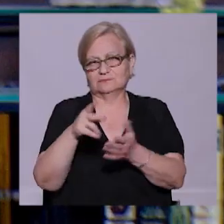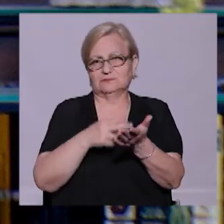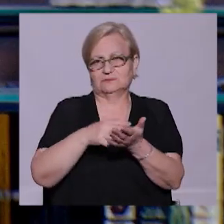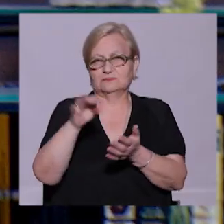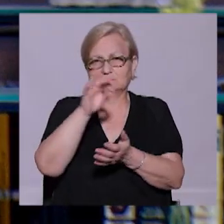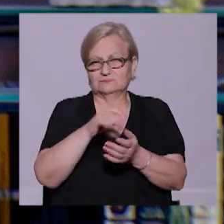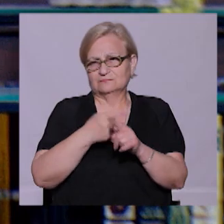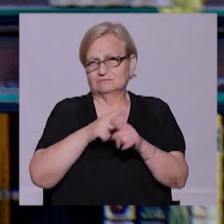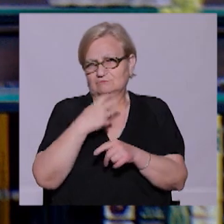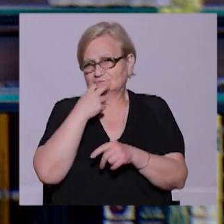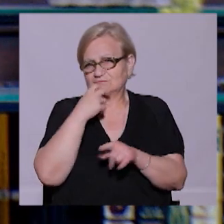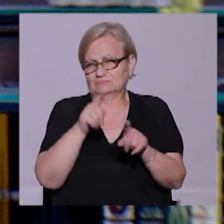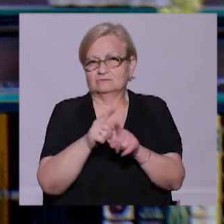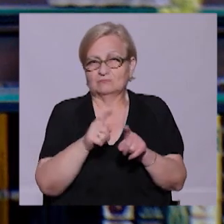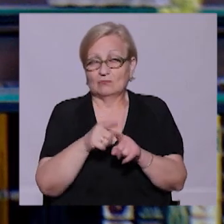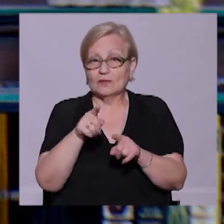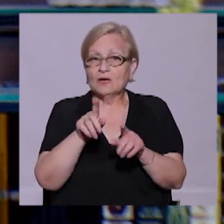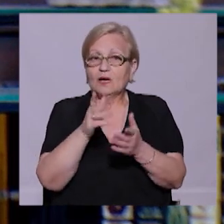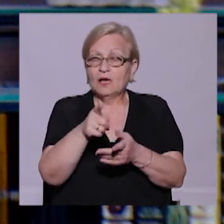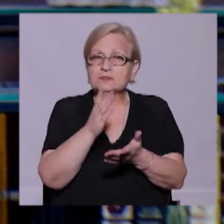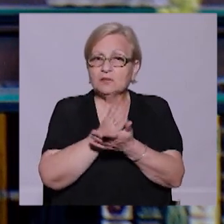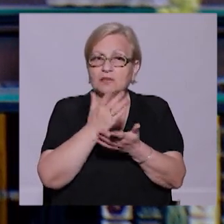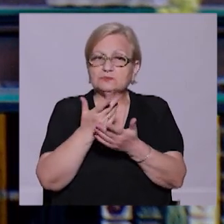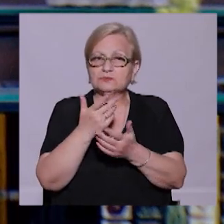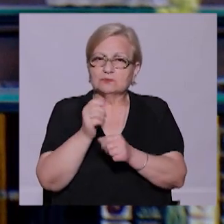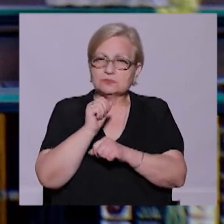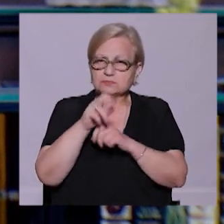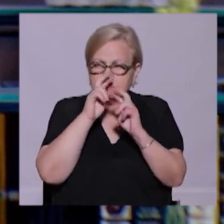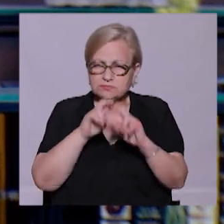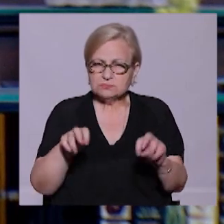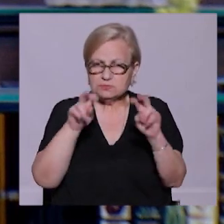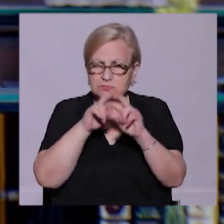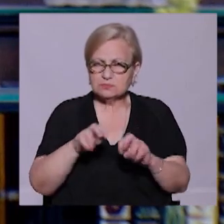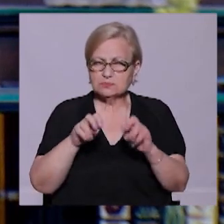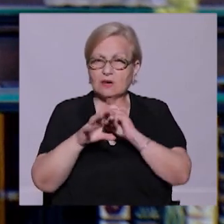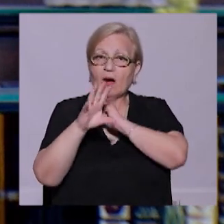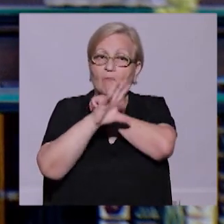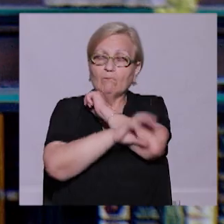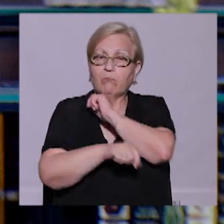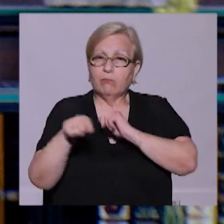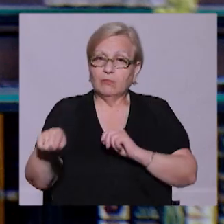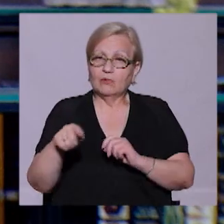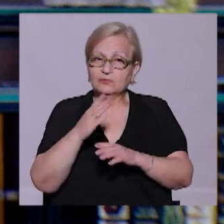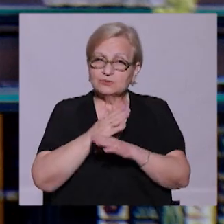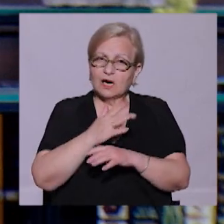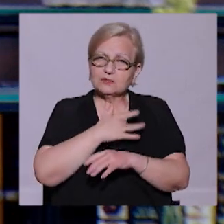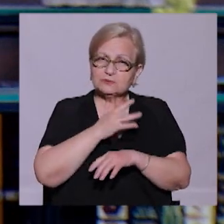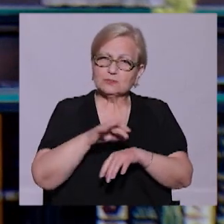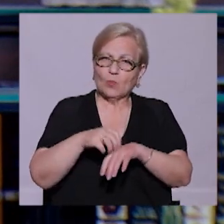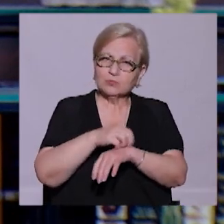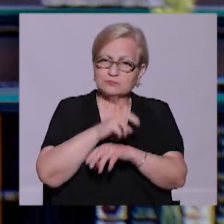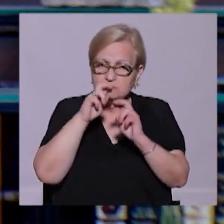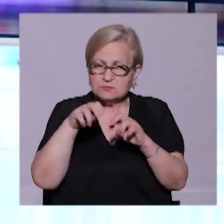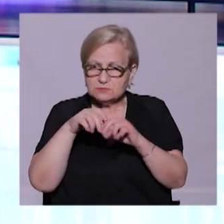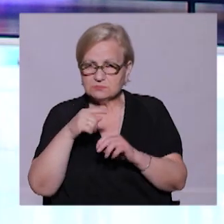აქვს თუ არა ცენზურის ხელი დიდოსტატის მარჯვენის პროლოგს და განსაკუთრებით ბოლო